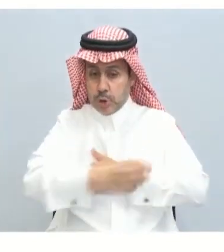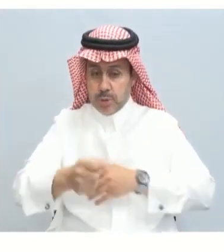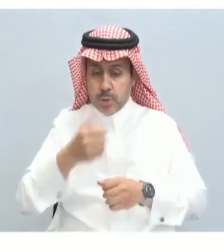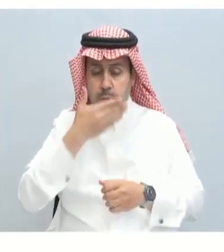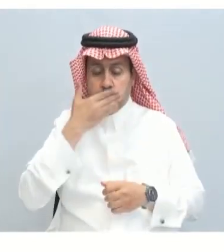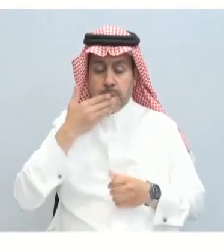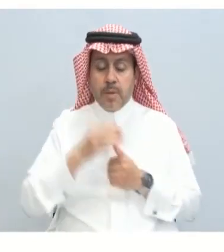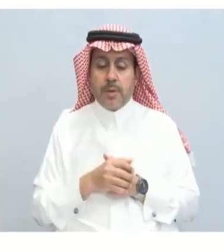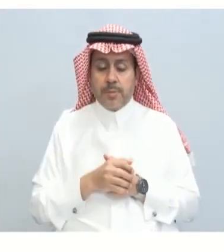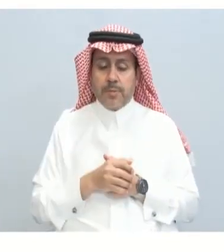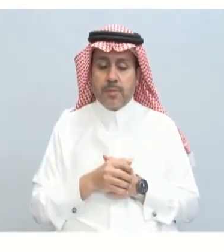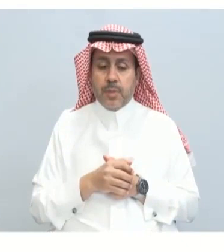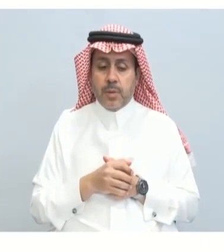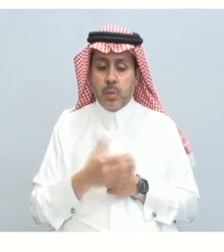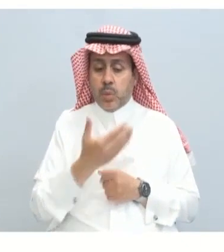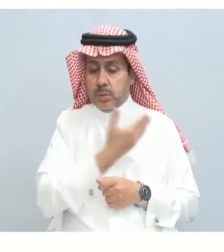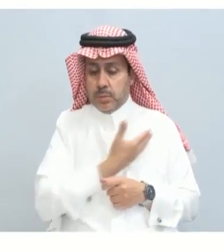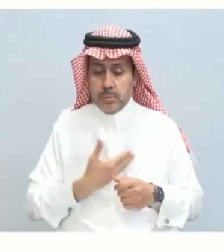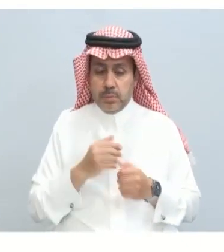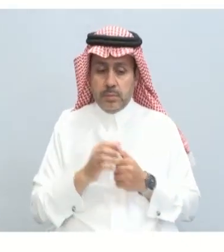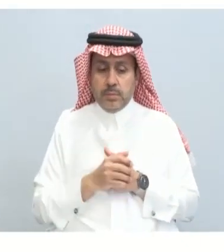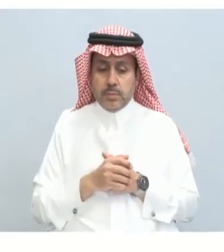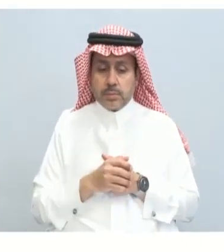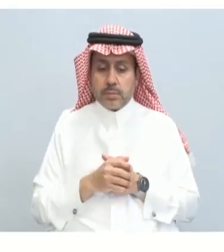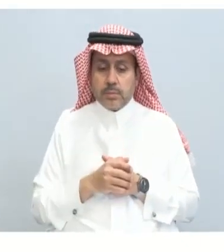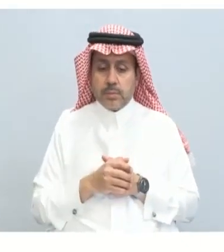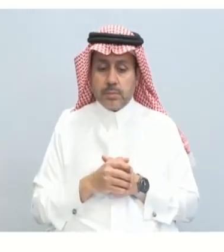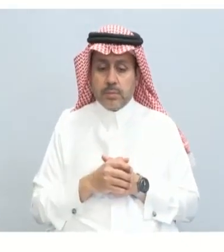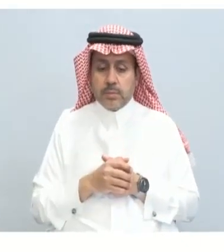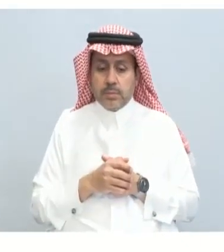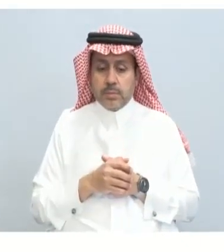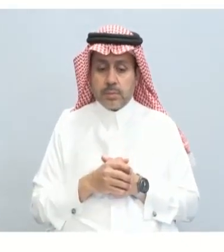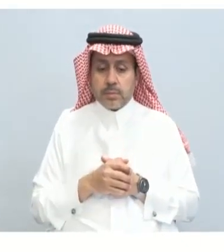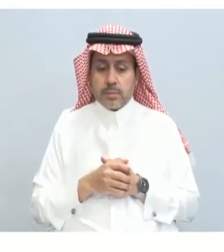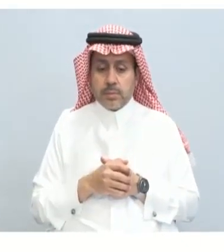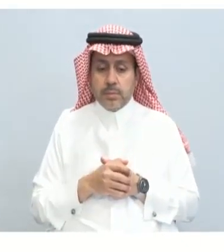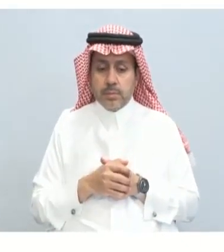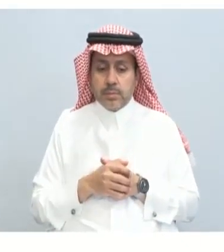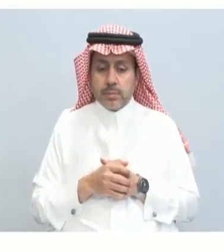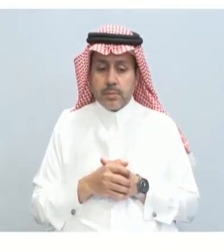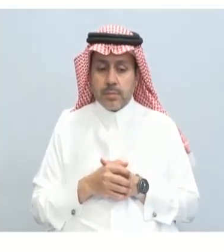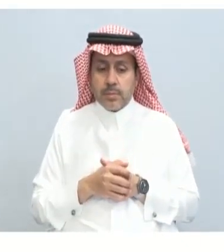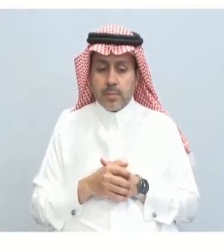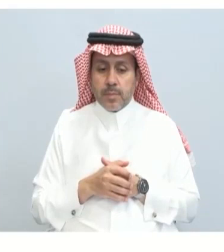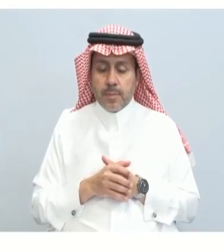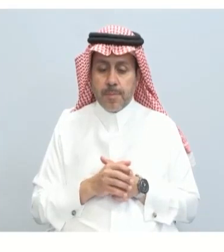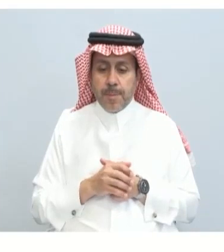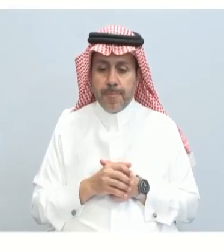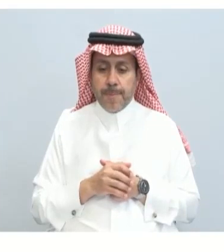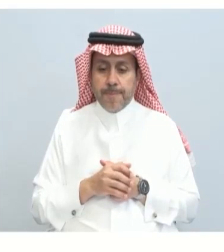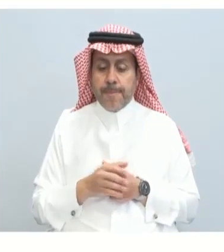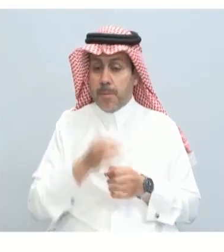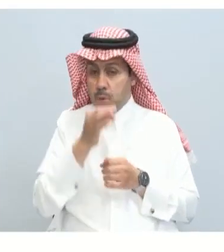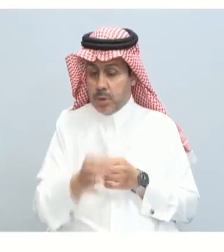وصومي رمضان محجب بيتي وصومي رمضان في الاولى من يكفر بالطاغوت ويؤمن بالله فقد استمسك بالعروه الوثقى هنا